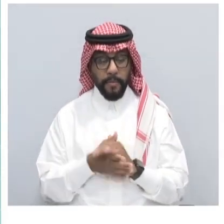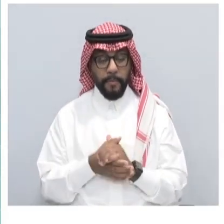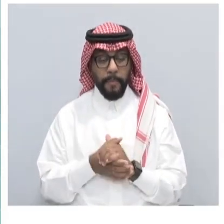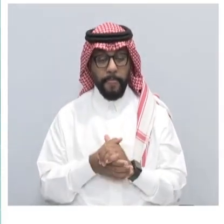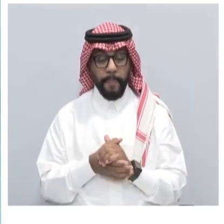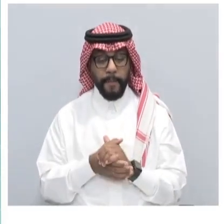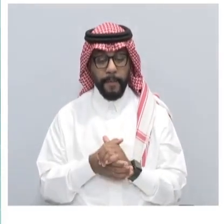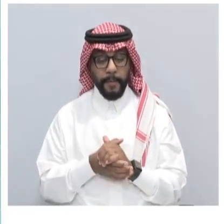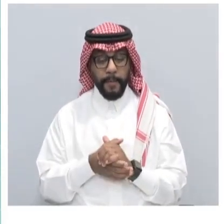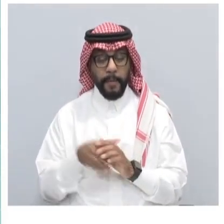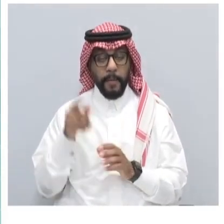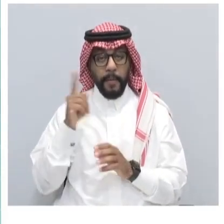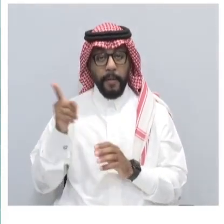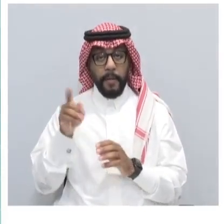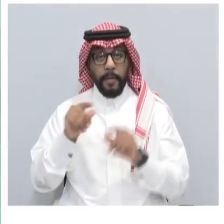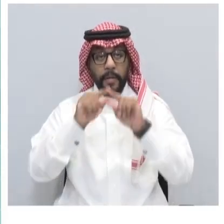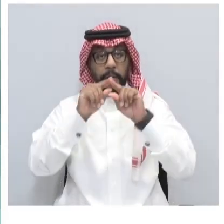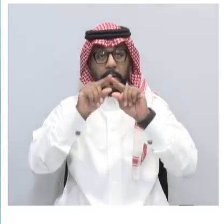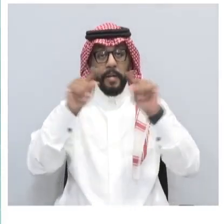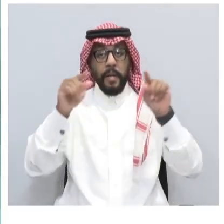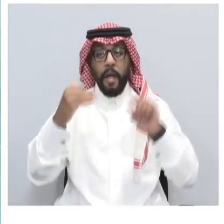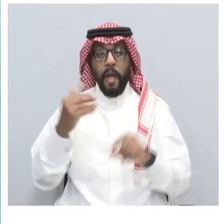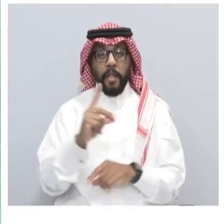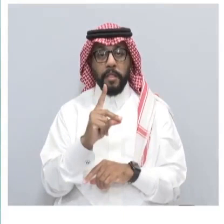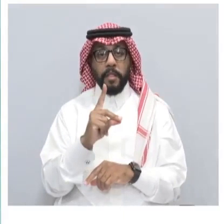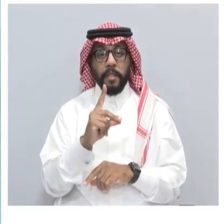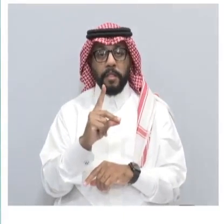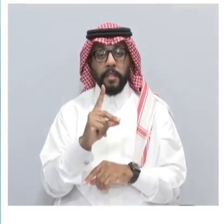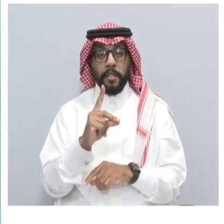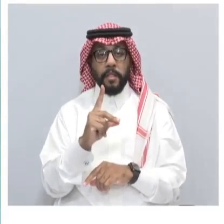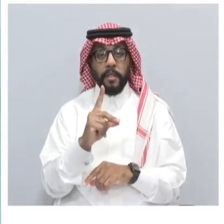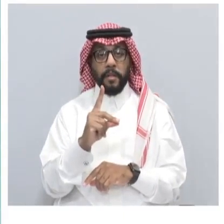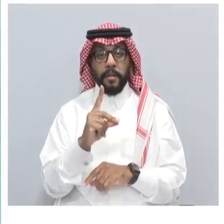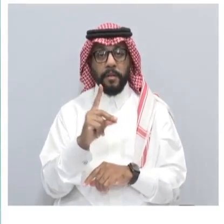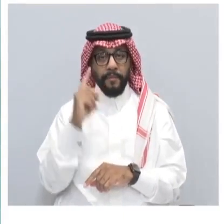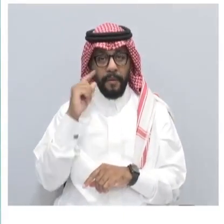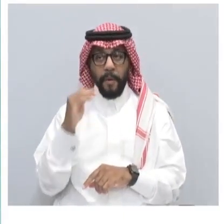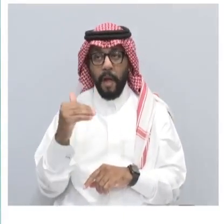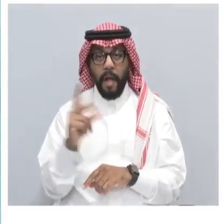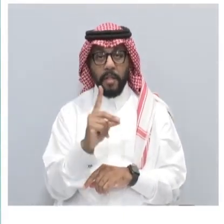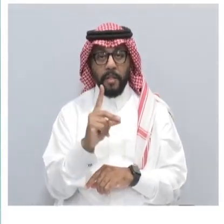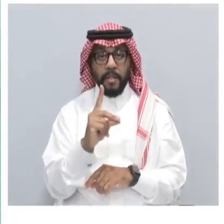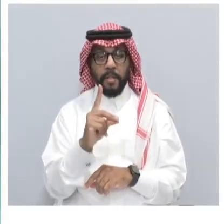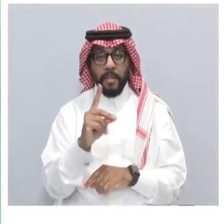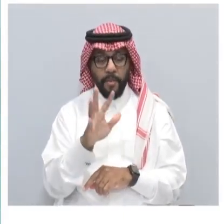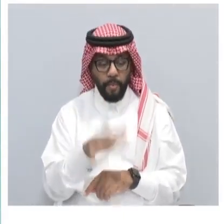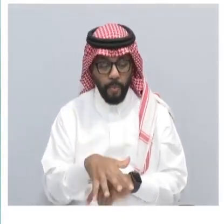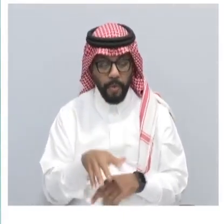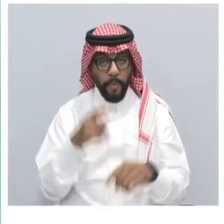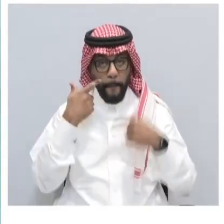هنا لدينا خط فردي نريد البحث لخط مزدوج ننقر هنا لعمليه